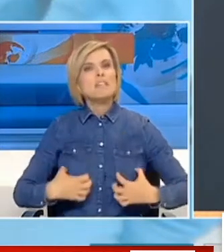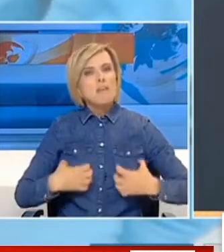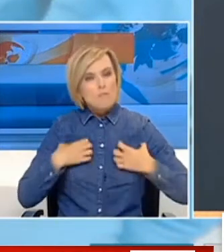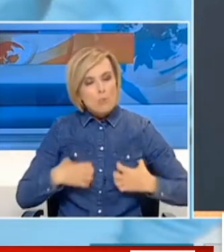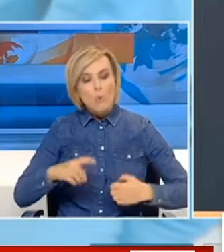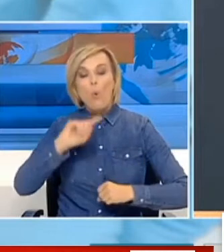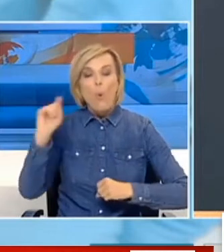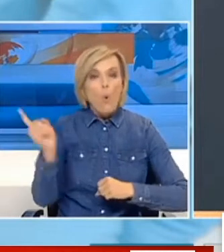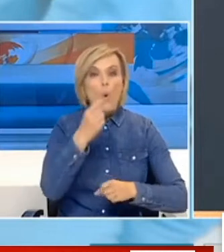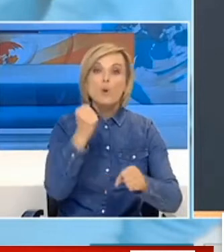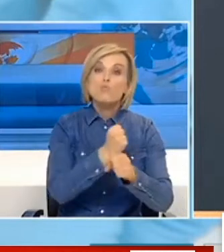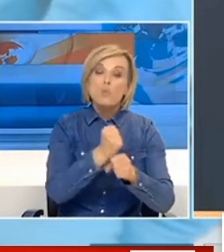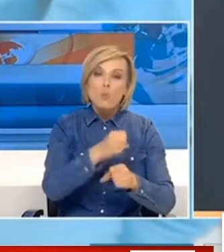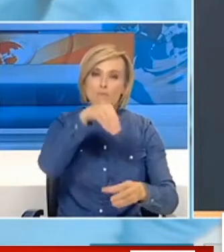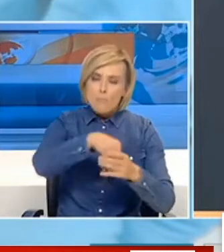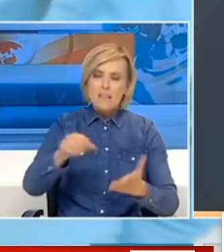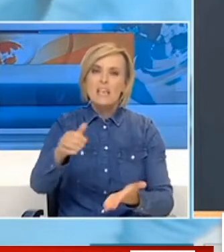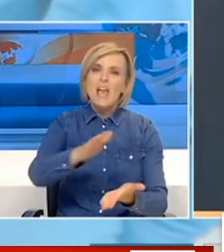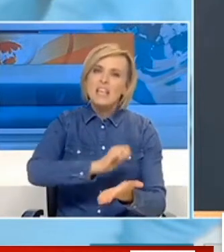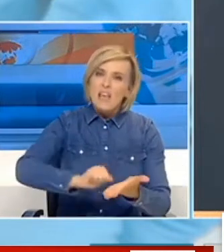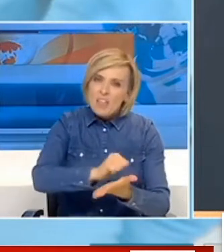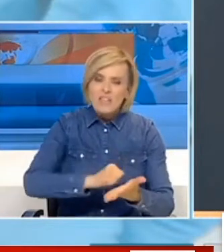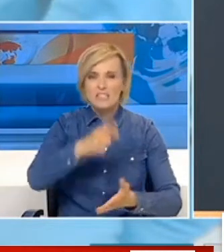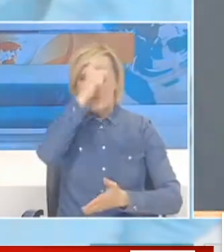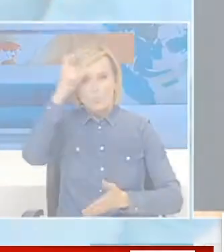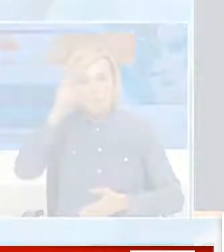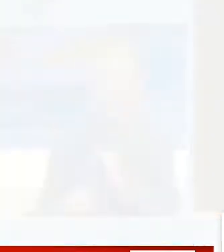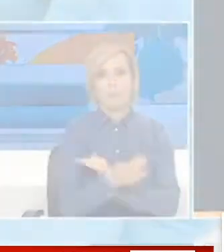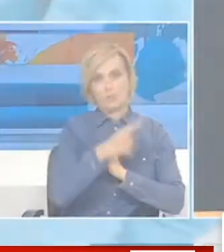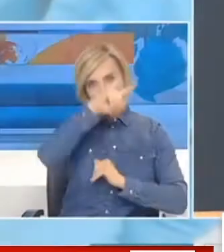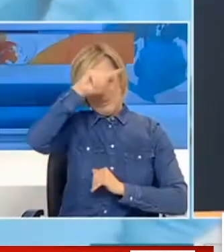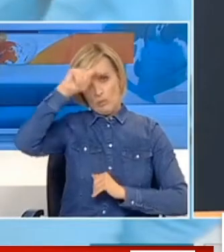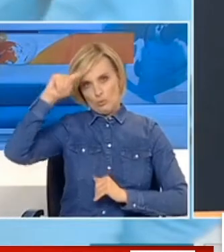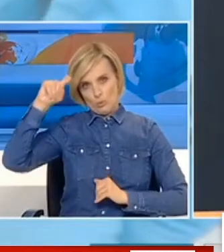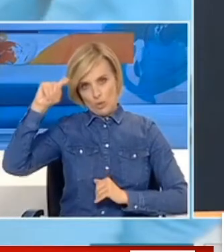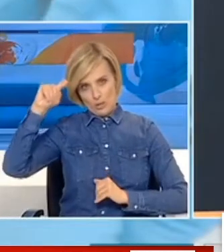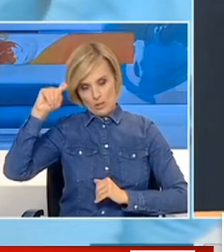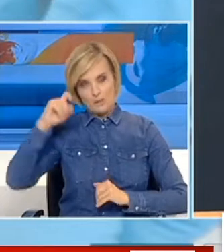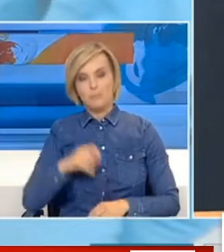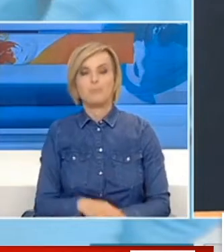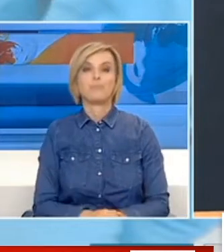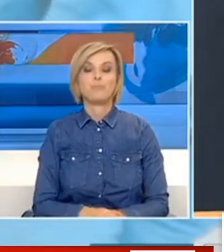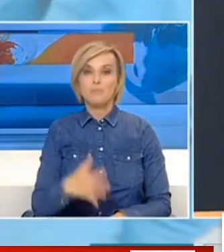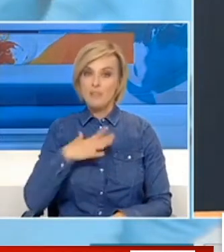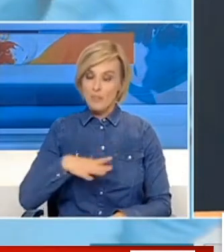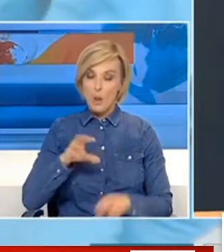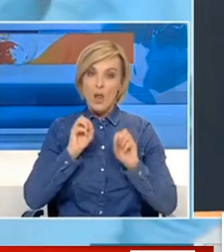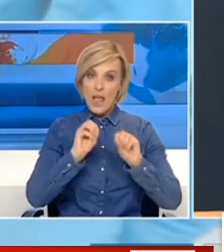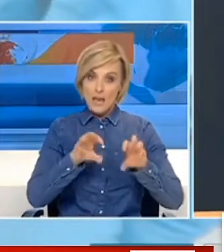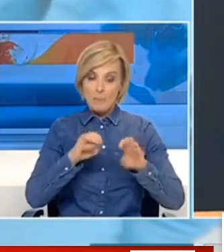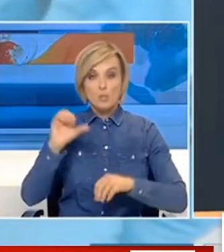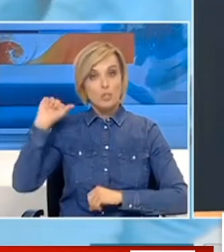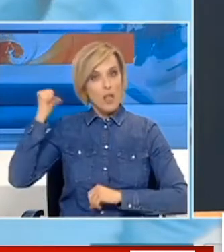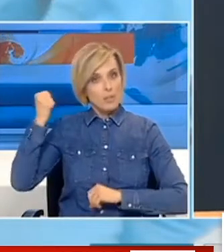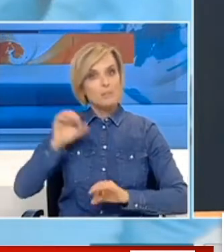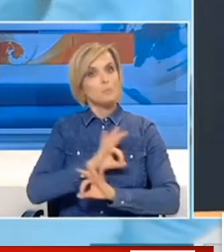κλινικές, των ανθρώπων που νοσηλεύουν αυτούς τους ασθενείς με αυτοθυσία. Πριν από οτιδήποτε άλλο, θα ήθελα να σας ενημερώσω ότι χθες